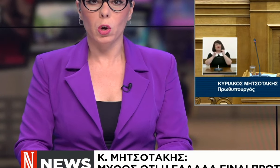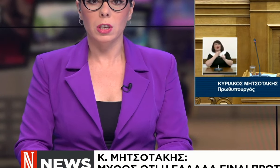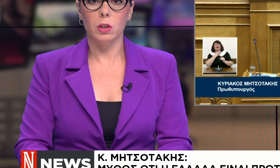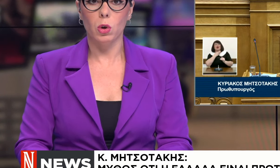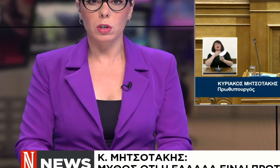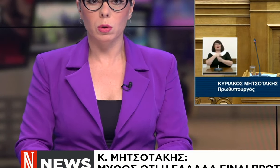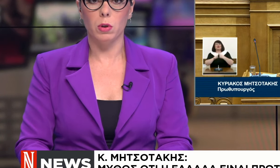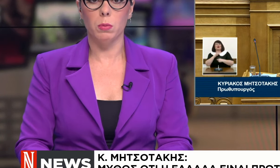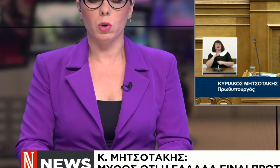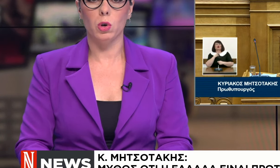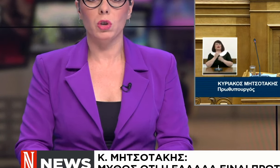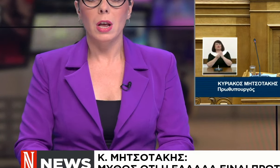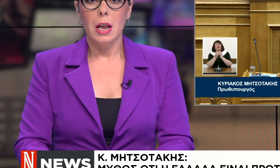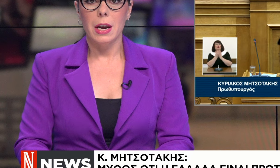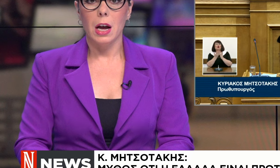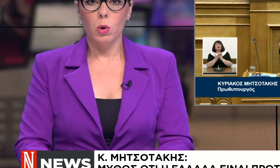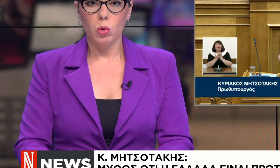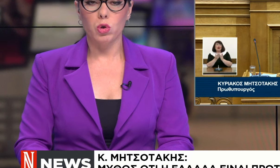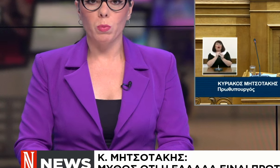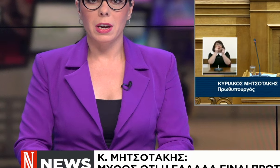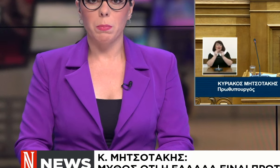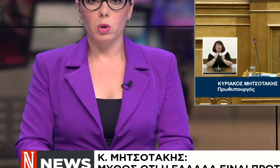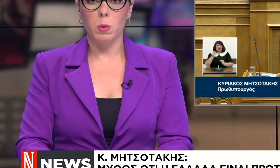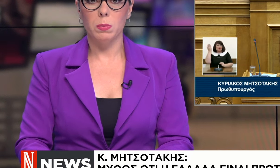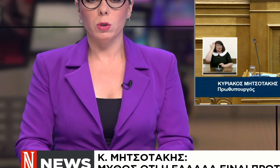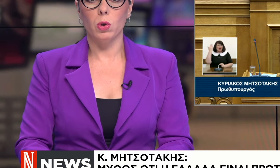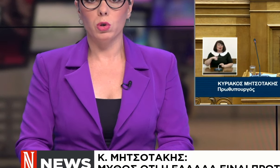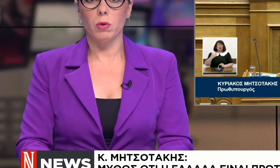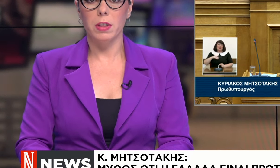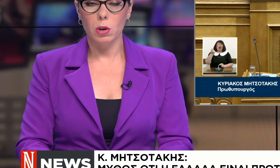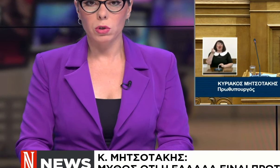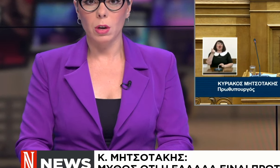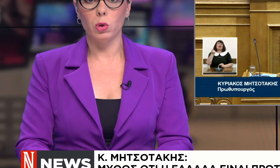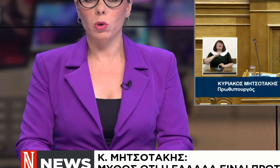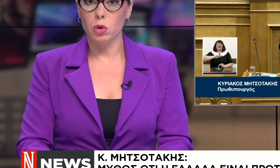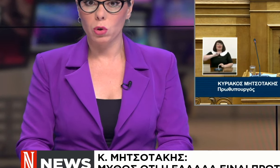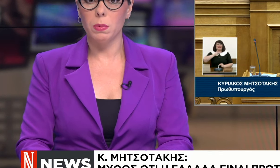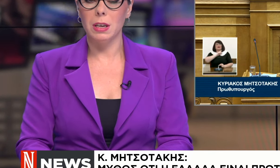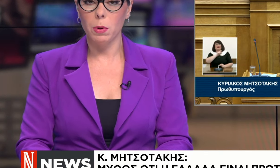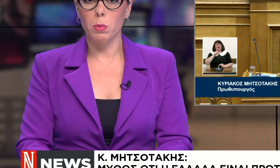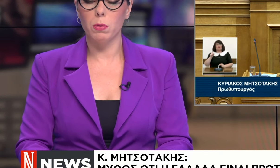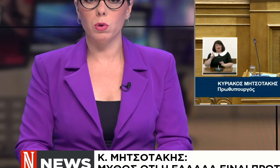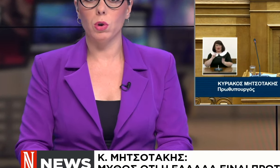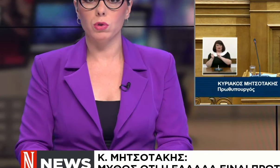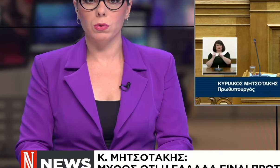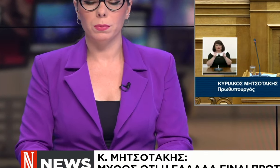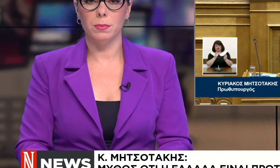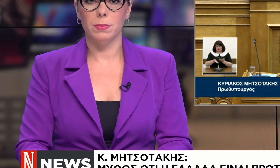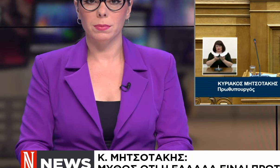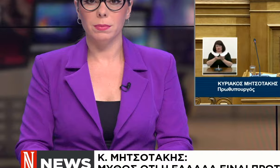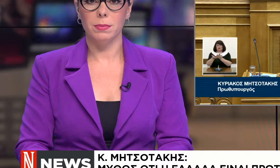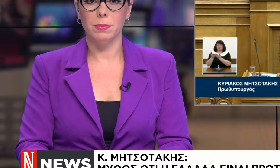14 χρόνια, τόνισε ο Πρωθυπουργός. Να ακούσουμε ένα απόσπασμα των όσων είπε ο